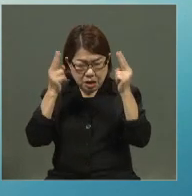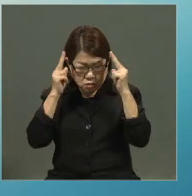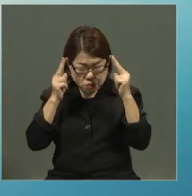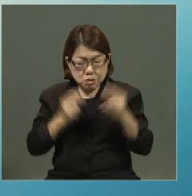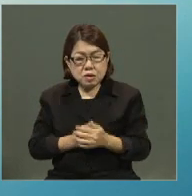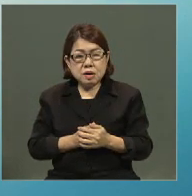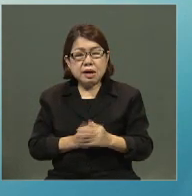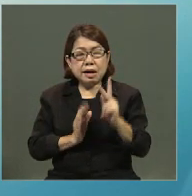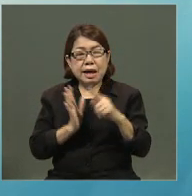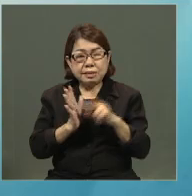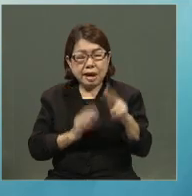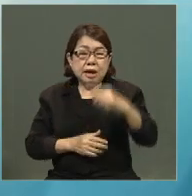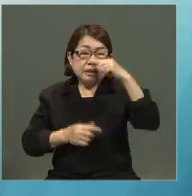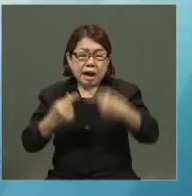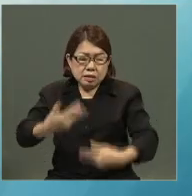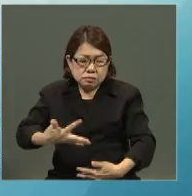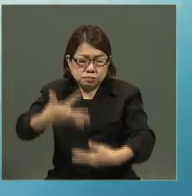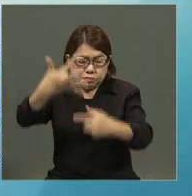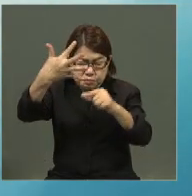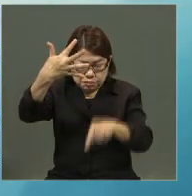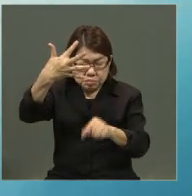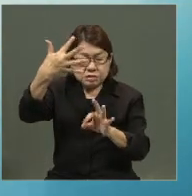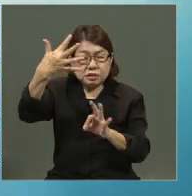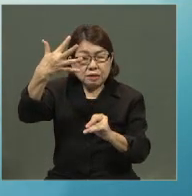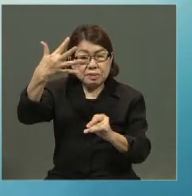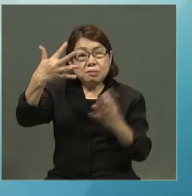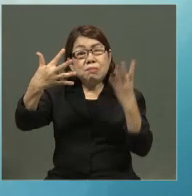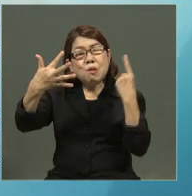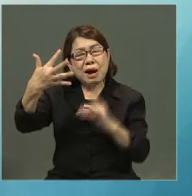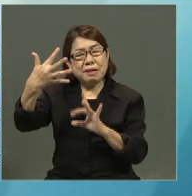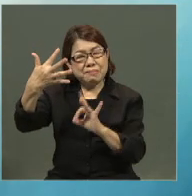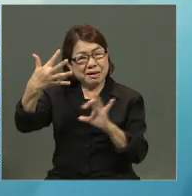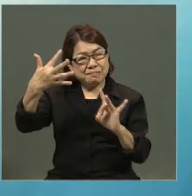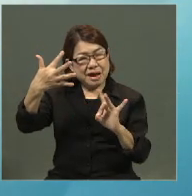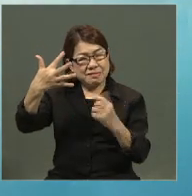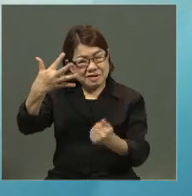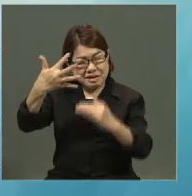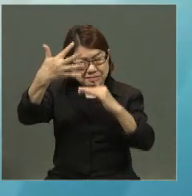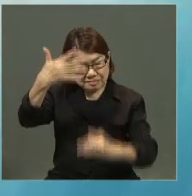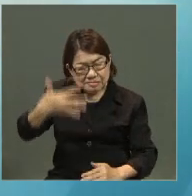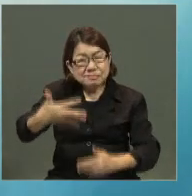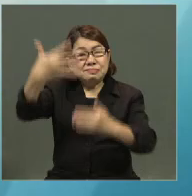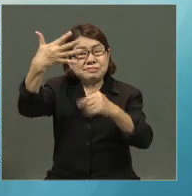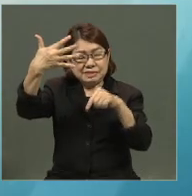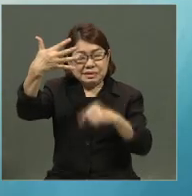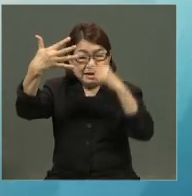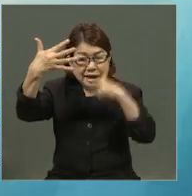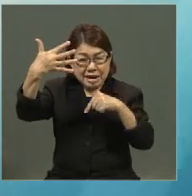กว่าตัวเลขที่ขึ้นเป็นหลักเป็นพันๆเนี่ยนะครับก็มีไล่มาคือรัสเซียนะครับอังกฤษนะครับสปาประทานโทษครับเอรูอิหร่านอย่างนี้นะครับชิลีตุรกีแม็กซิโกอะกีสถานซาอุดิอาระเบียบังคลาเทศและกาตาร์ไทยอยู่ที่อันดับที่90กับดีขึ้นกว่าเมื่อวานนี้เมื่อวานนี้ 88วันนี้ลงมาที่ 90